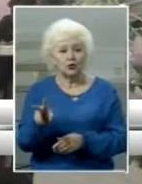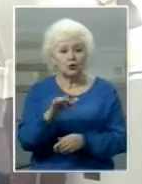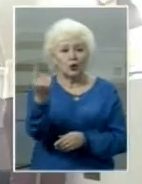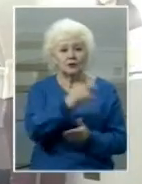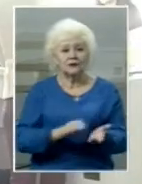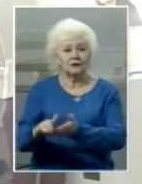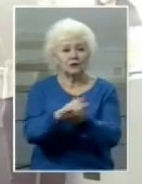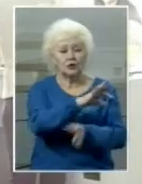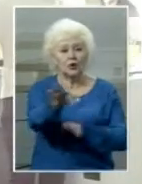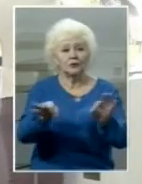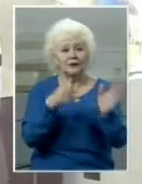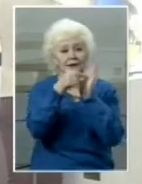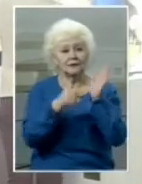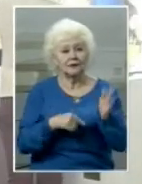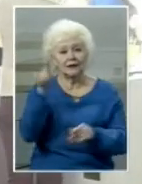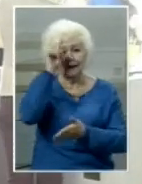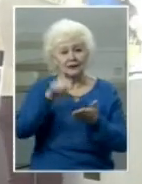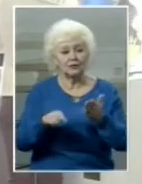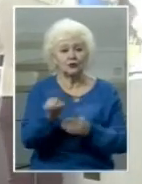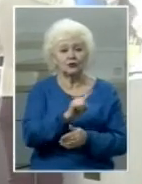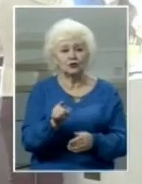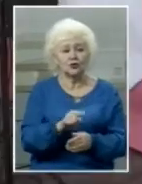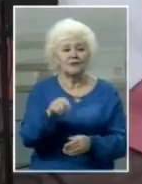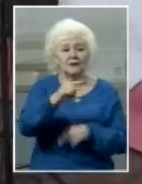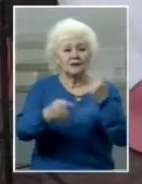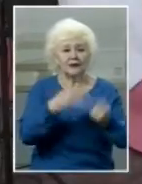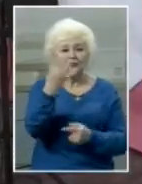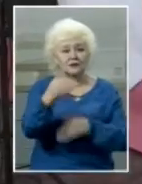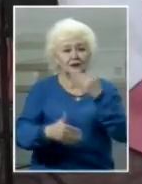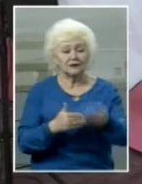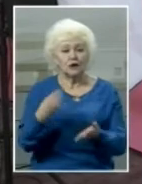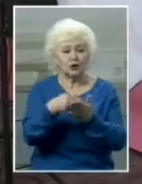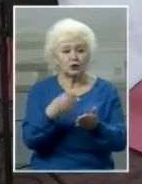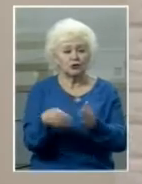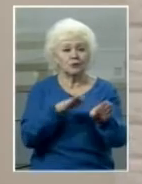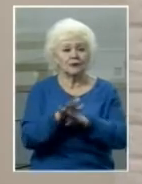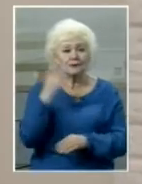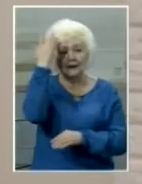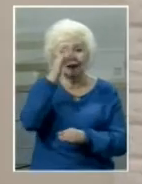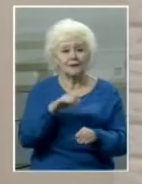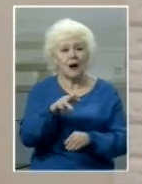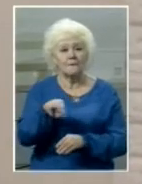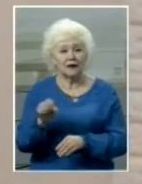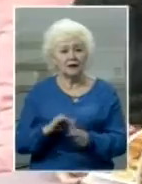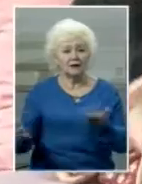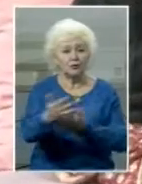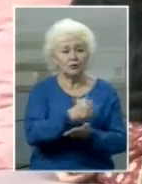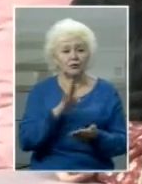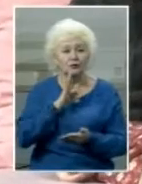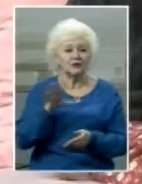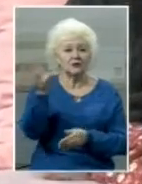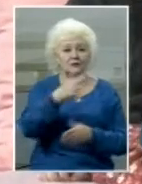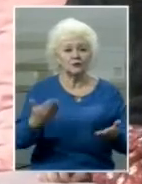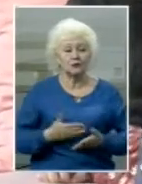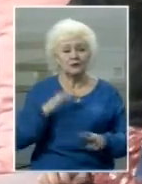з організаторів проєкту, ділиться сподіваннями, що після четвертого етапу суму для здійснення мрії Марини буде зібрано. Дівчинка все